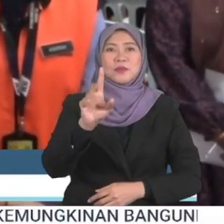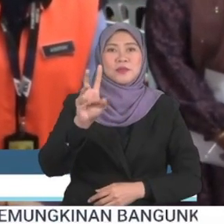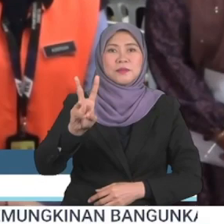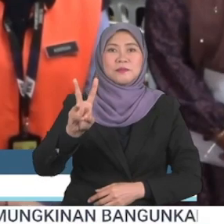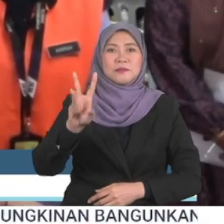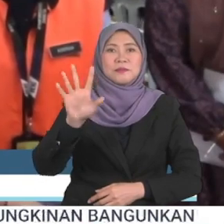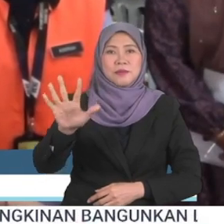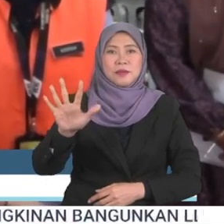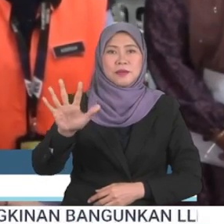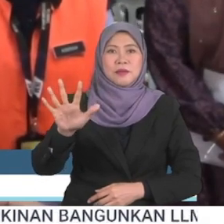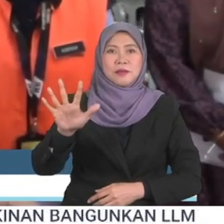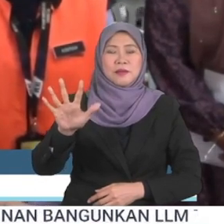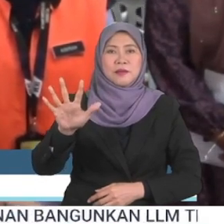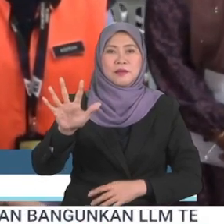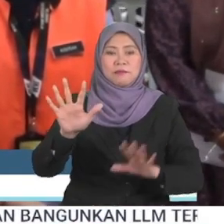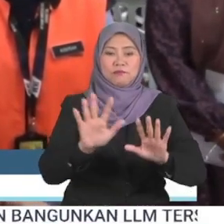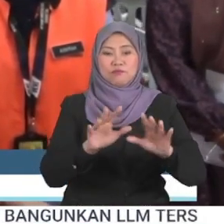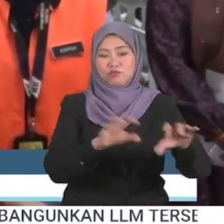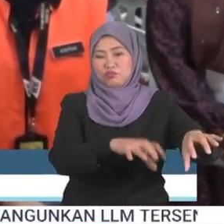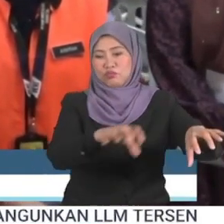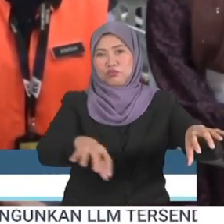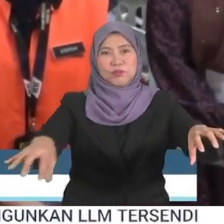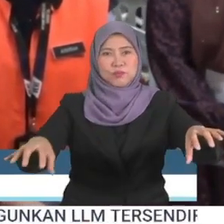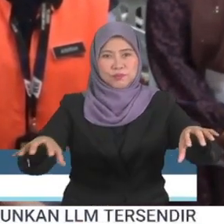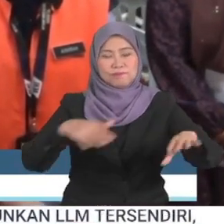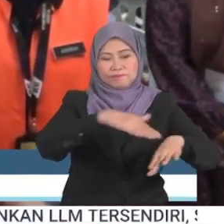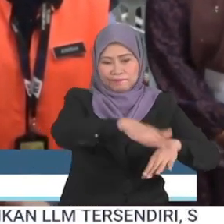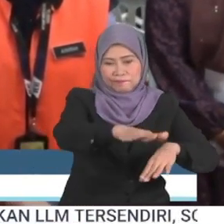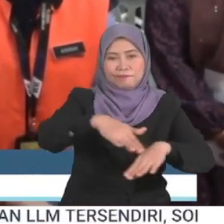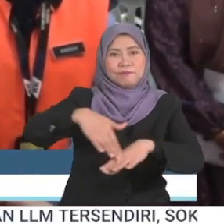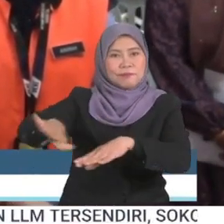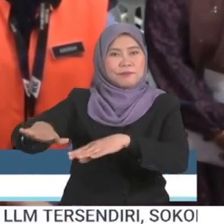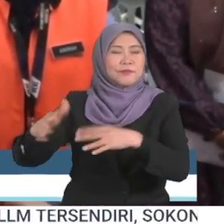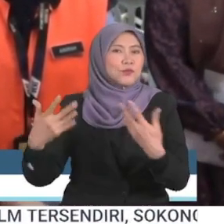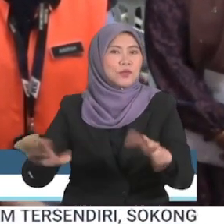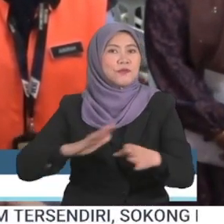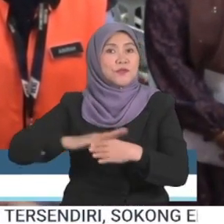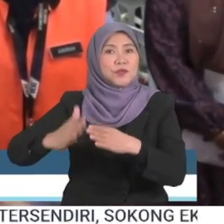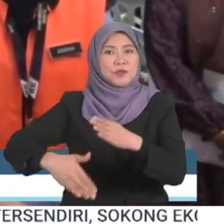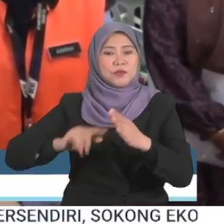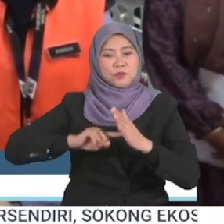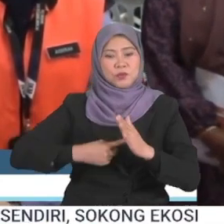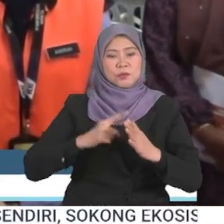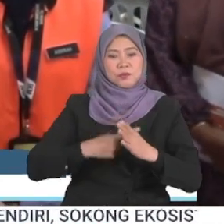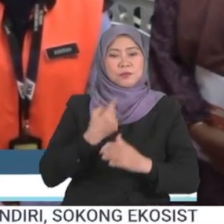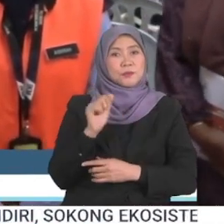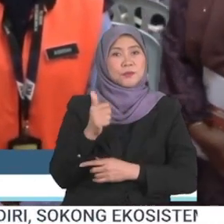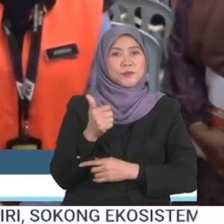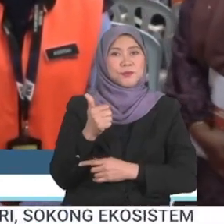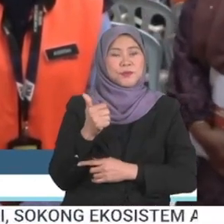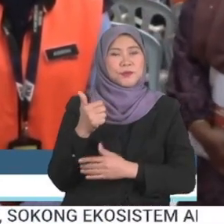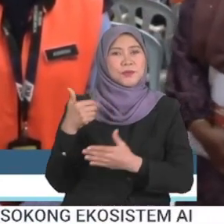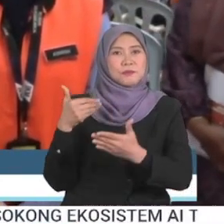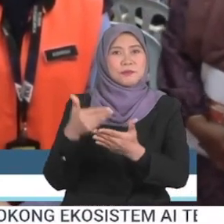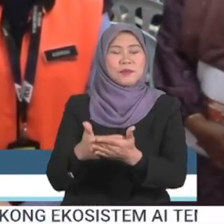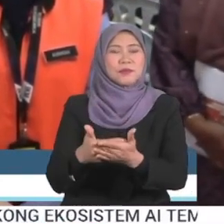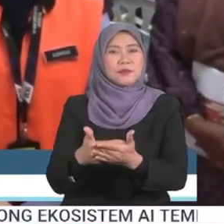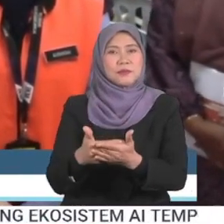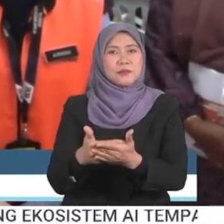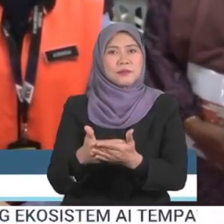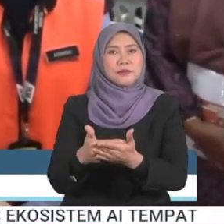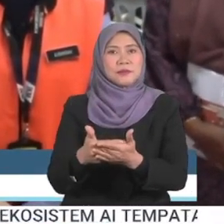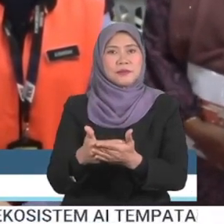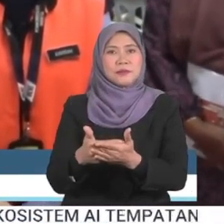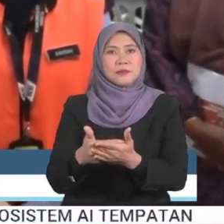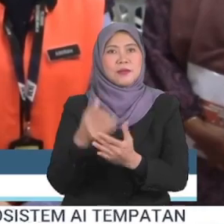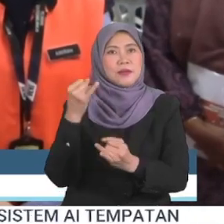165 buah pangkalan hadapan. Nah, dan selesailah bermula pada Oktober hingga awal Oktober